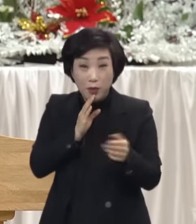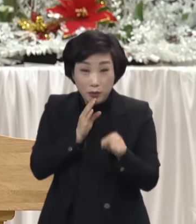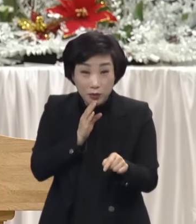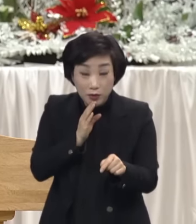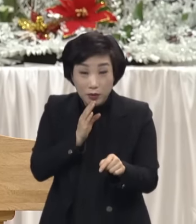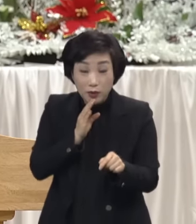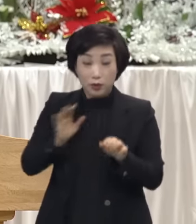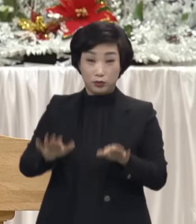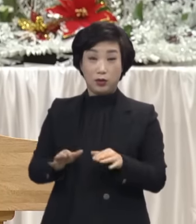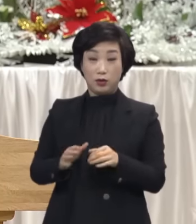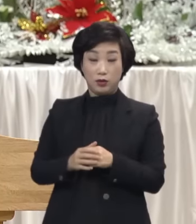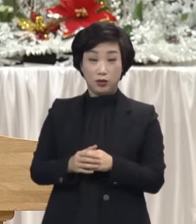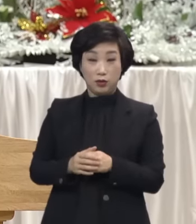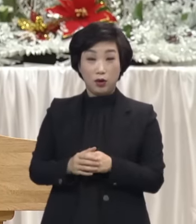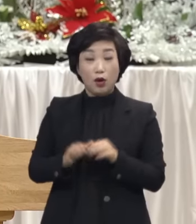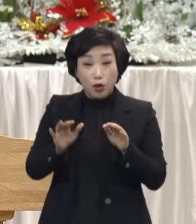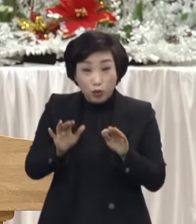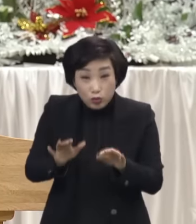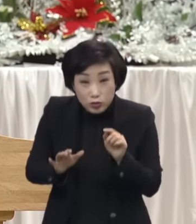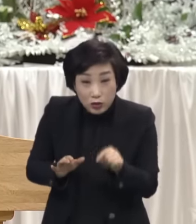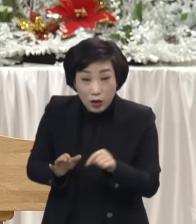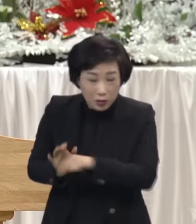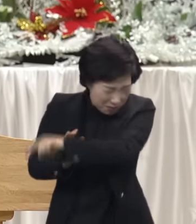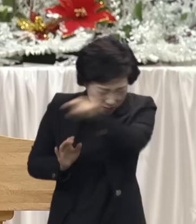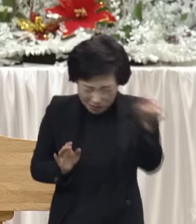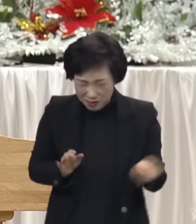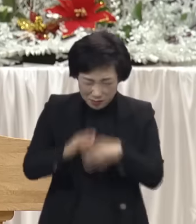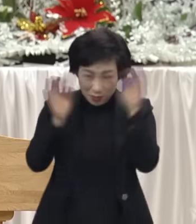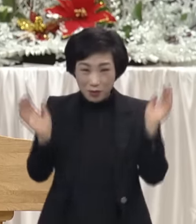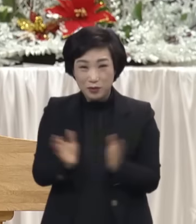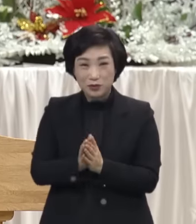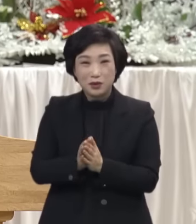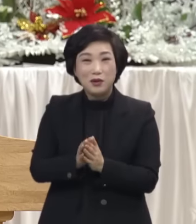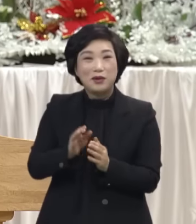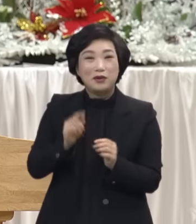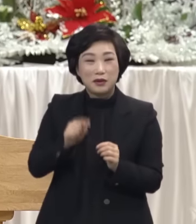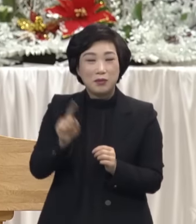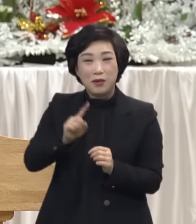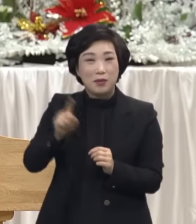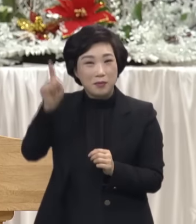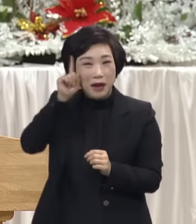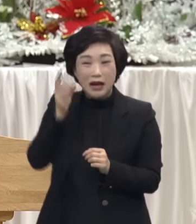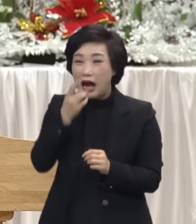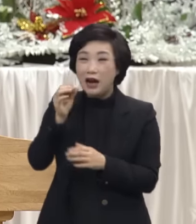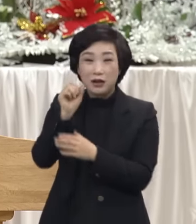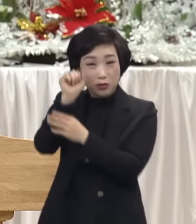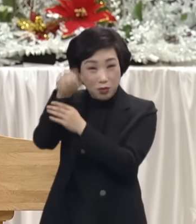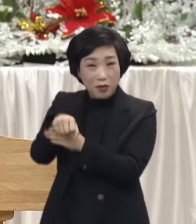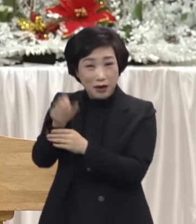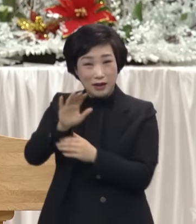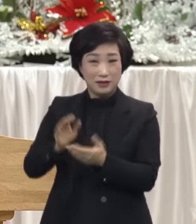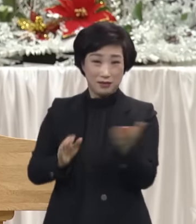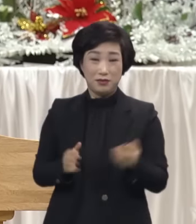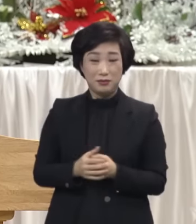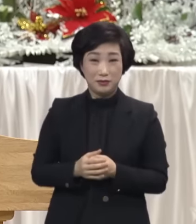가꿨는데 하지만 다 곡식이 다 알곡이나 익은 것은